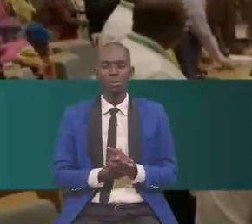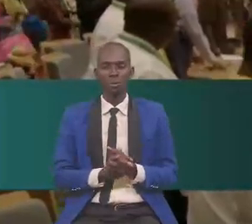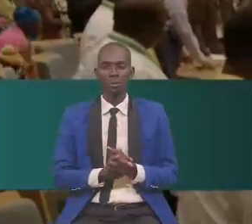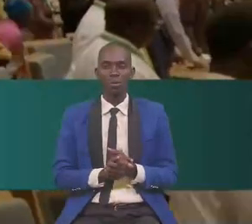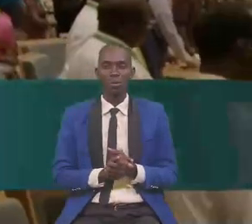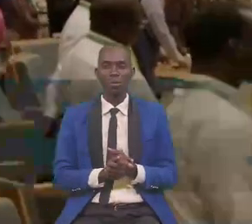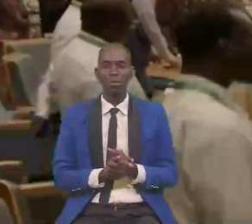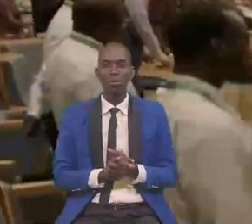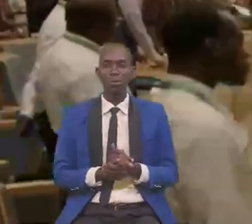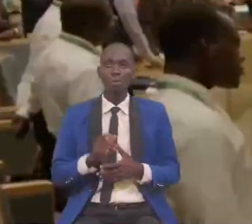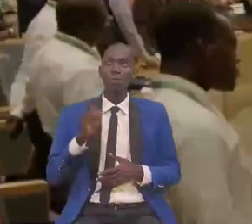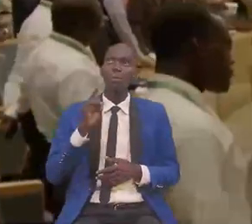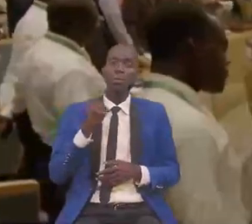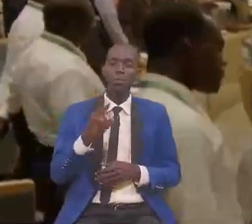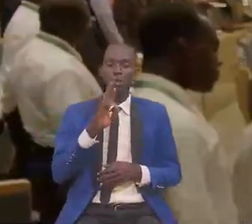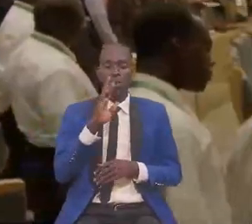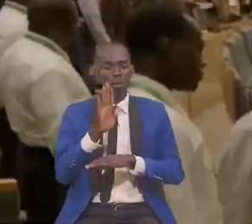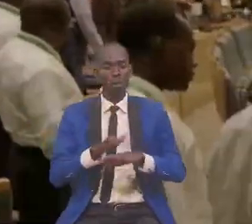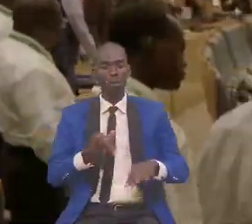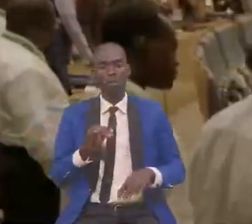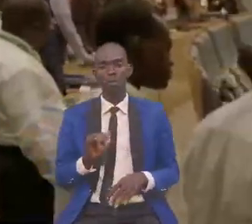Tu es appelé.